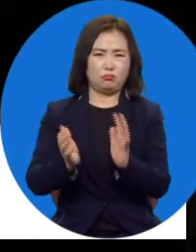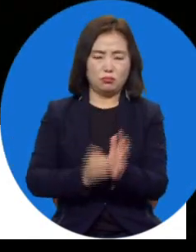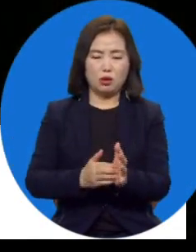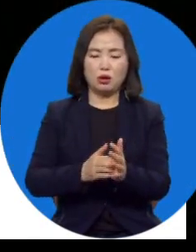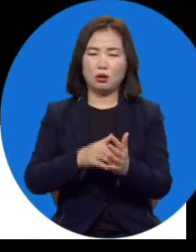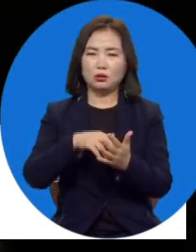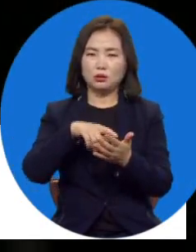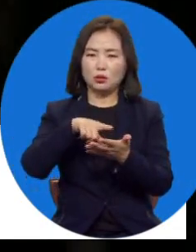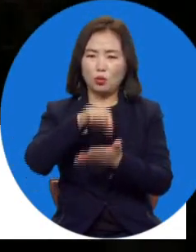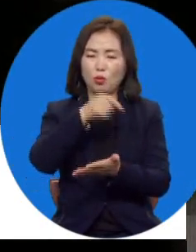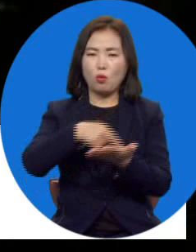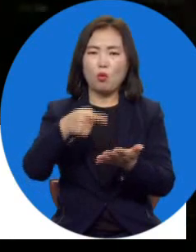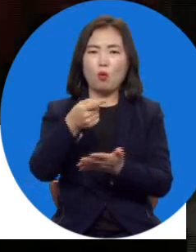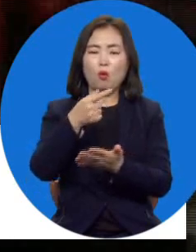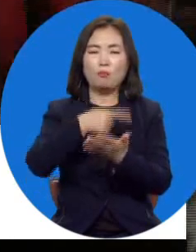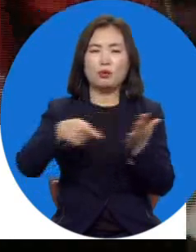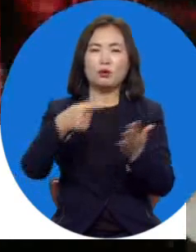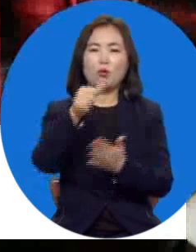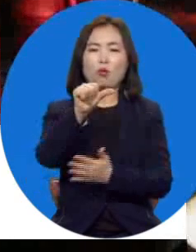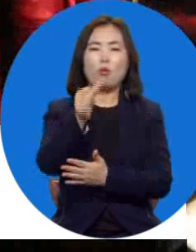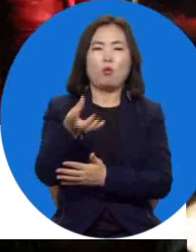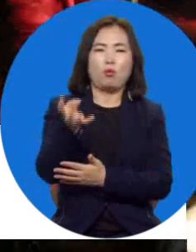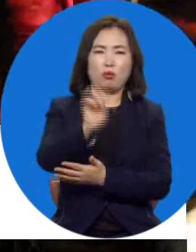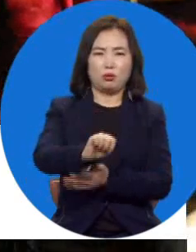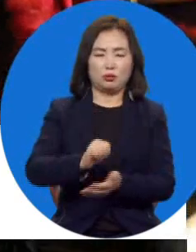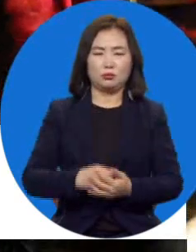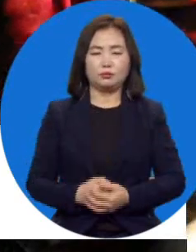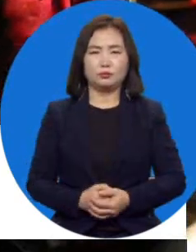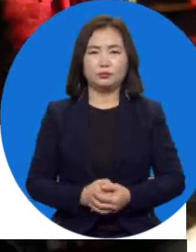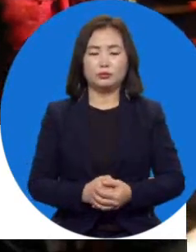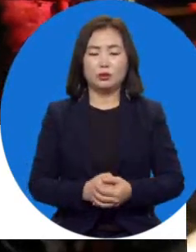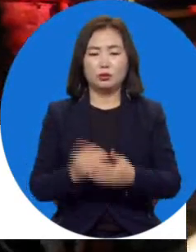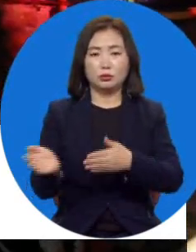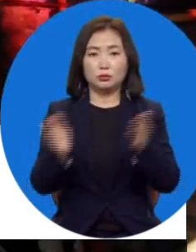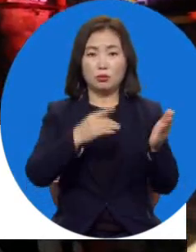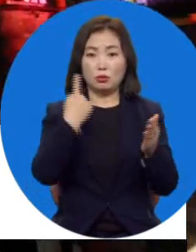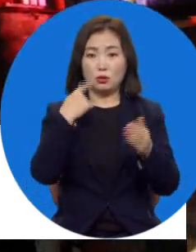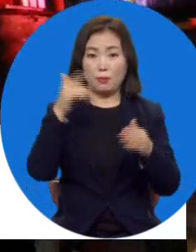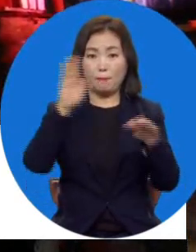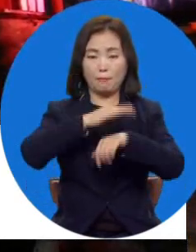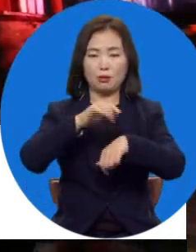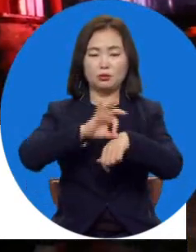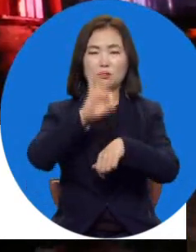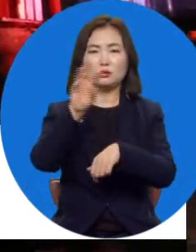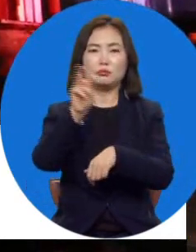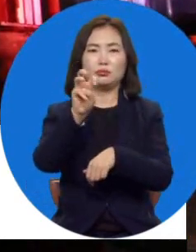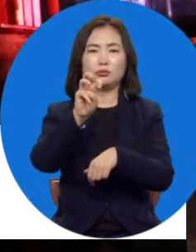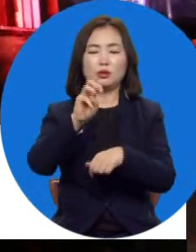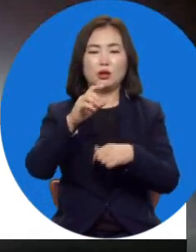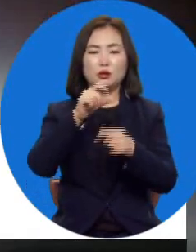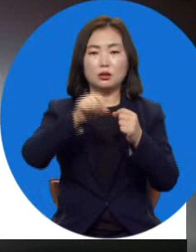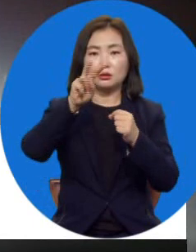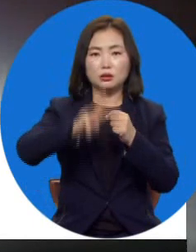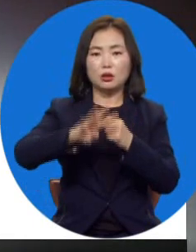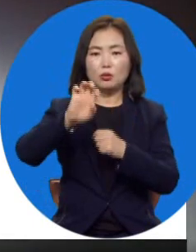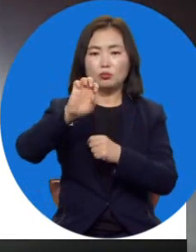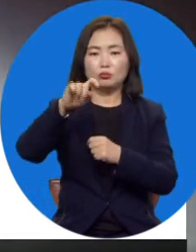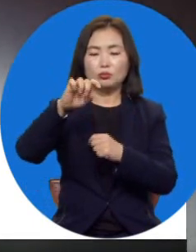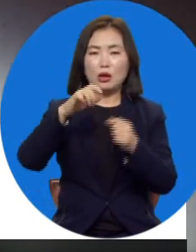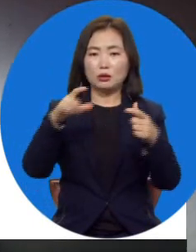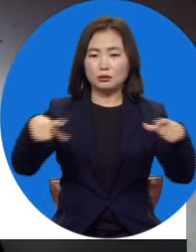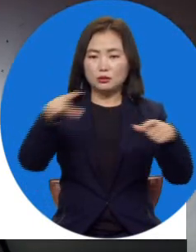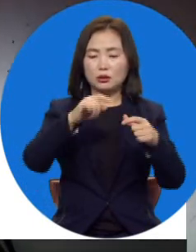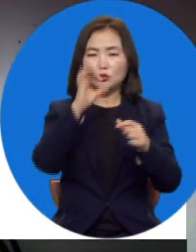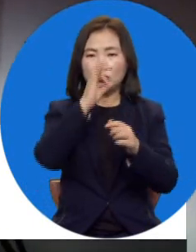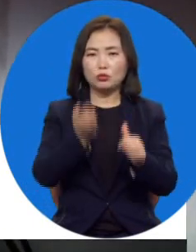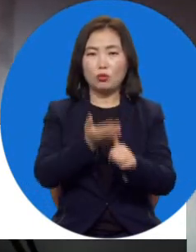소방서 추산 5억원 상당의 재산피해가 났습니다 또 어젯밤 10시 반쯤 에는 영천시 북안면 에 있는 돼지